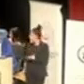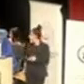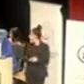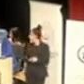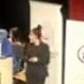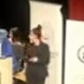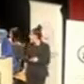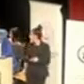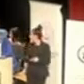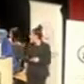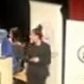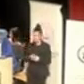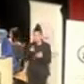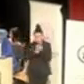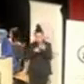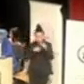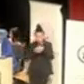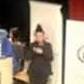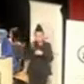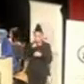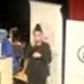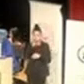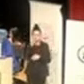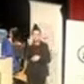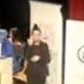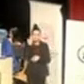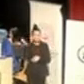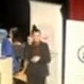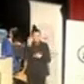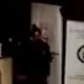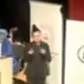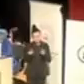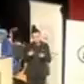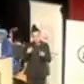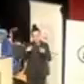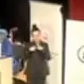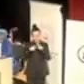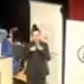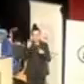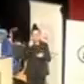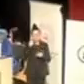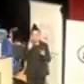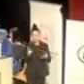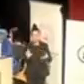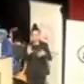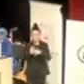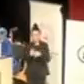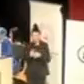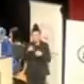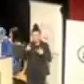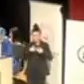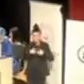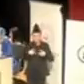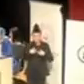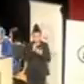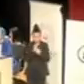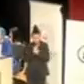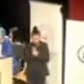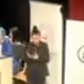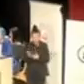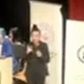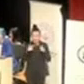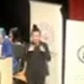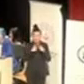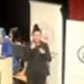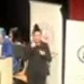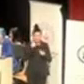dinleme yapabiliyorsunuz giriş yaptıktan sonra. E-Devlet entegrasyonu, Milli Kütüphane web servisler aracılığıyla E-Devlet'e